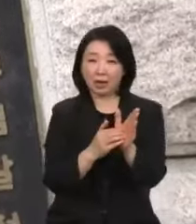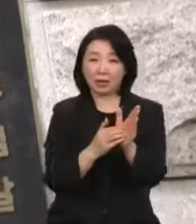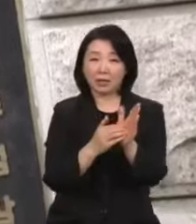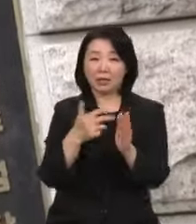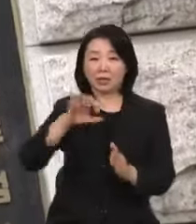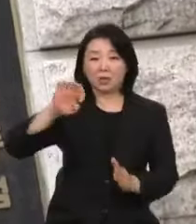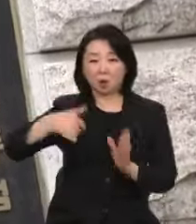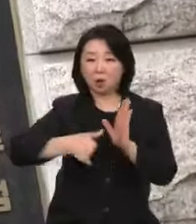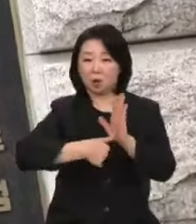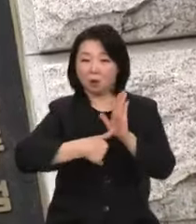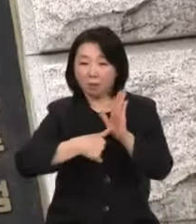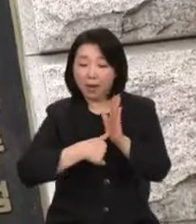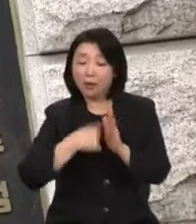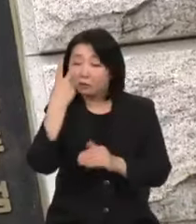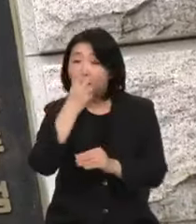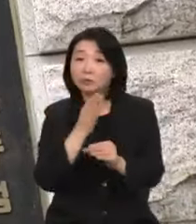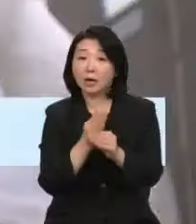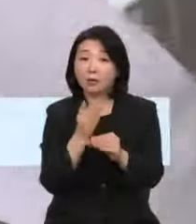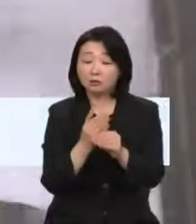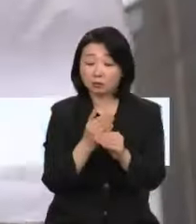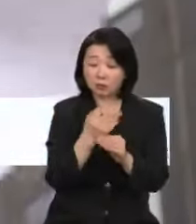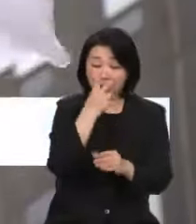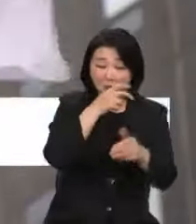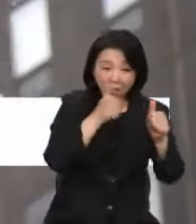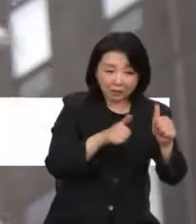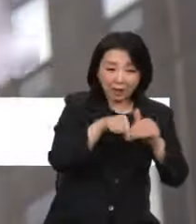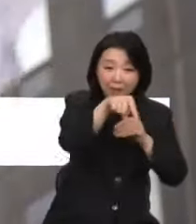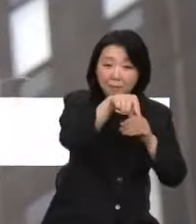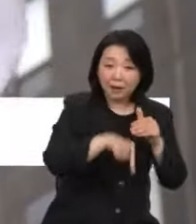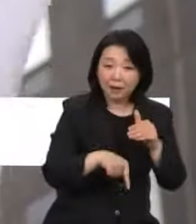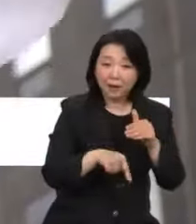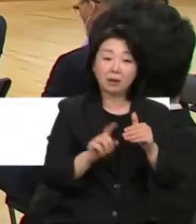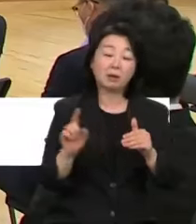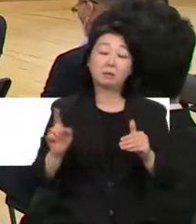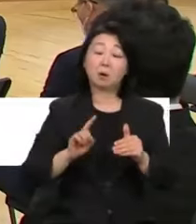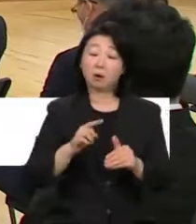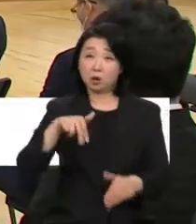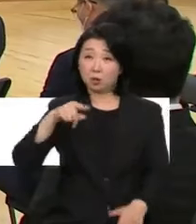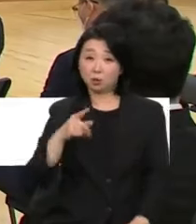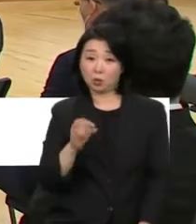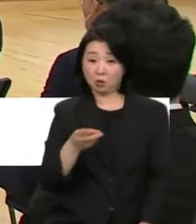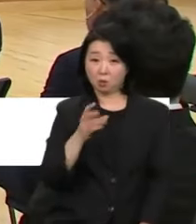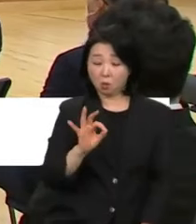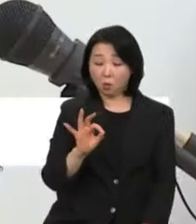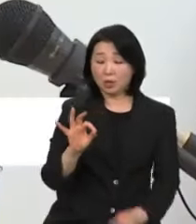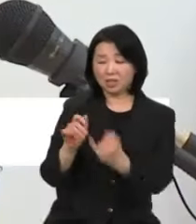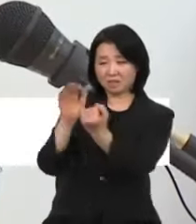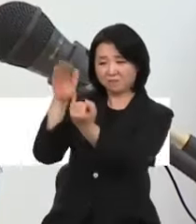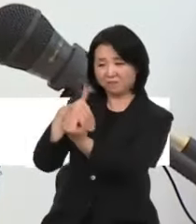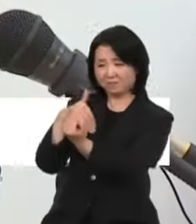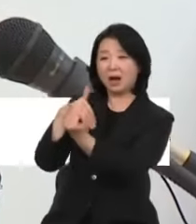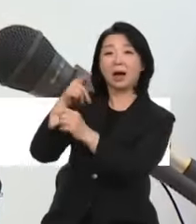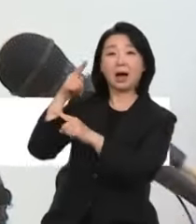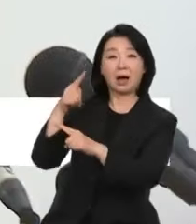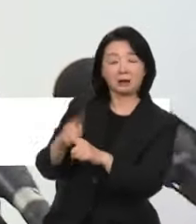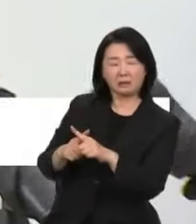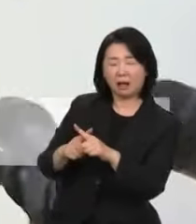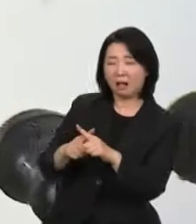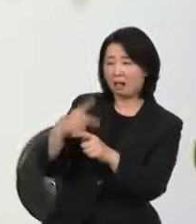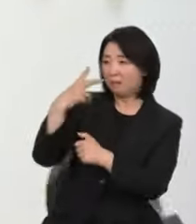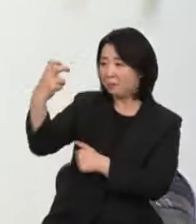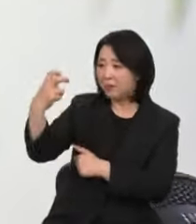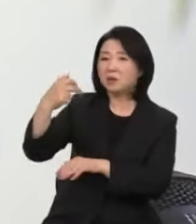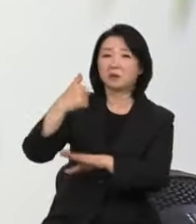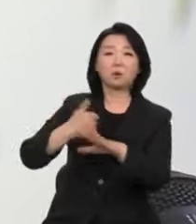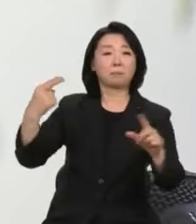있습니다. 실제로 지난 1월 검찰 안팎에선 송경호 서울중앙지검장이 김 여사를 소환하려다 미운털이 박혀 바뀔 거란